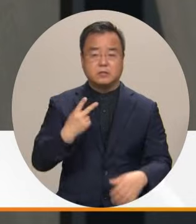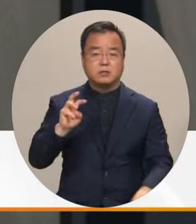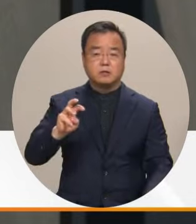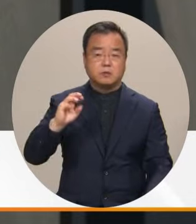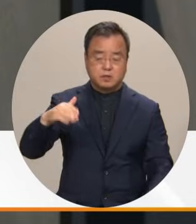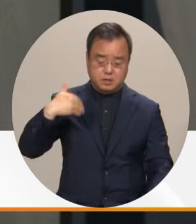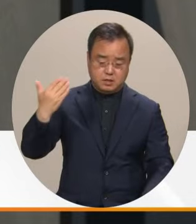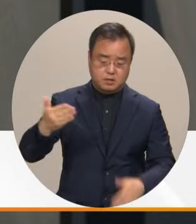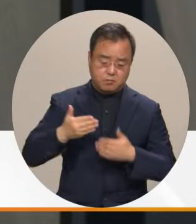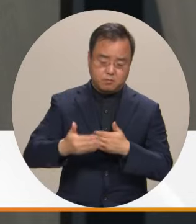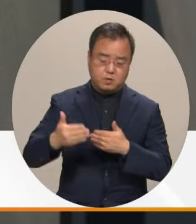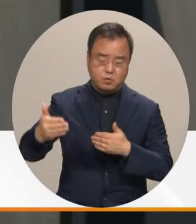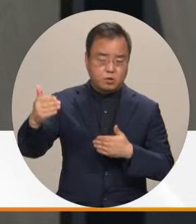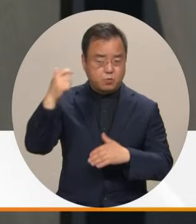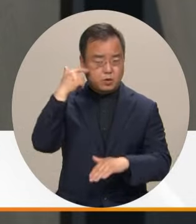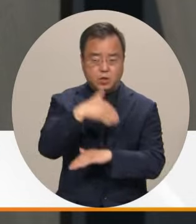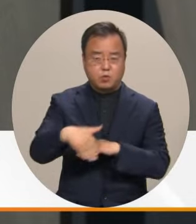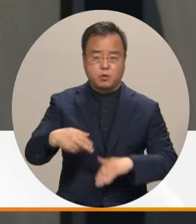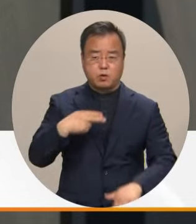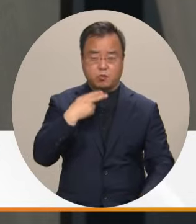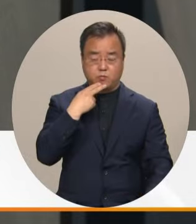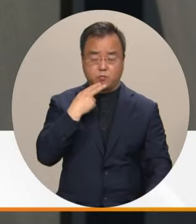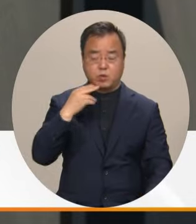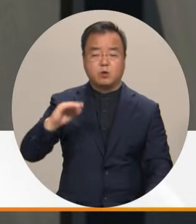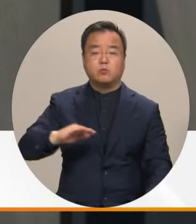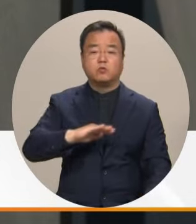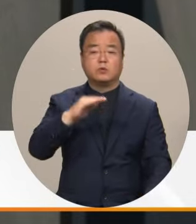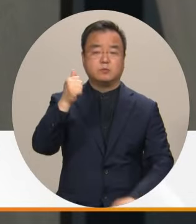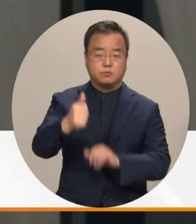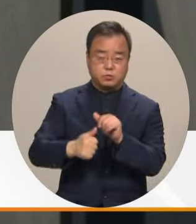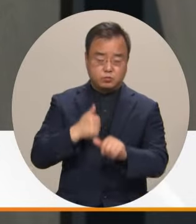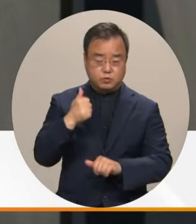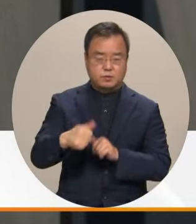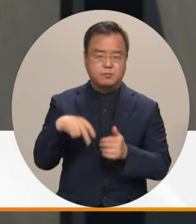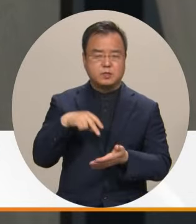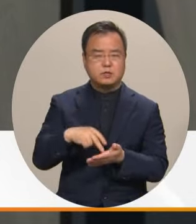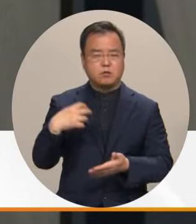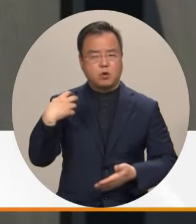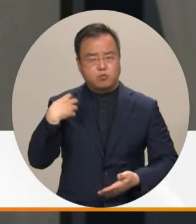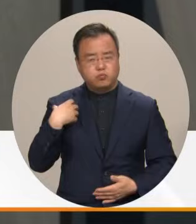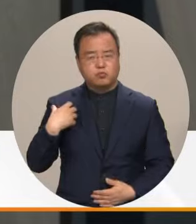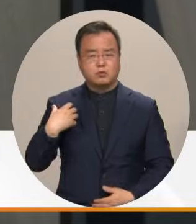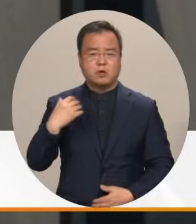세대가직면하게될문제,즉대응 수준이나부담을예측할수없다는점이문제입니다.